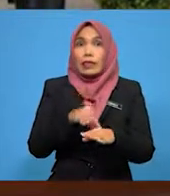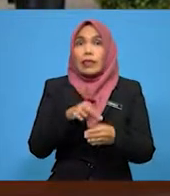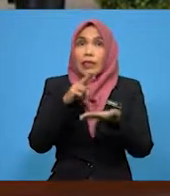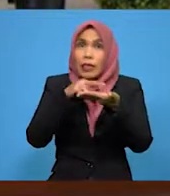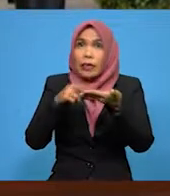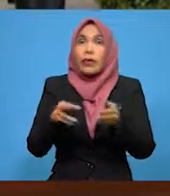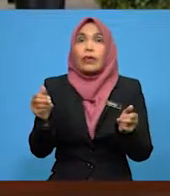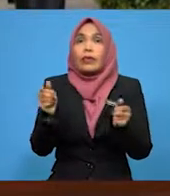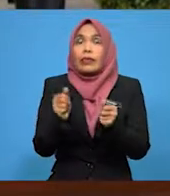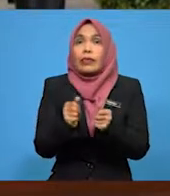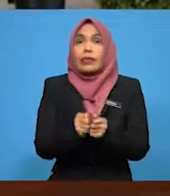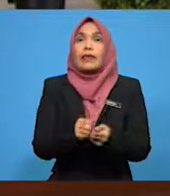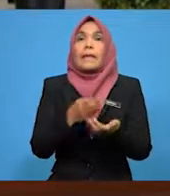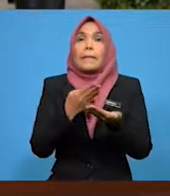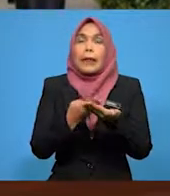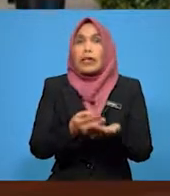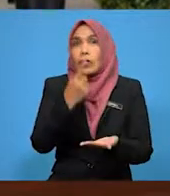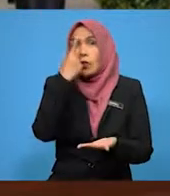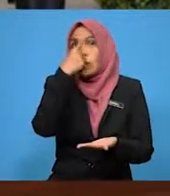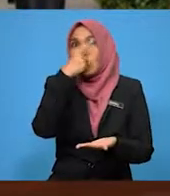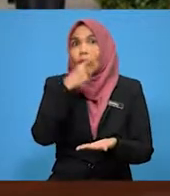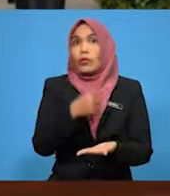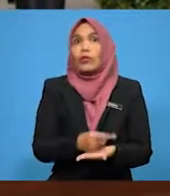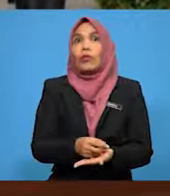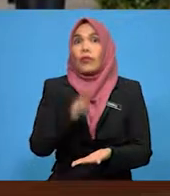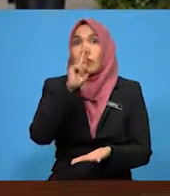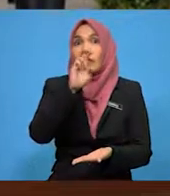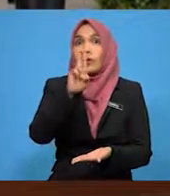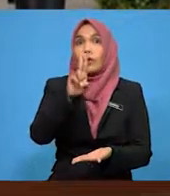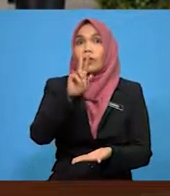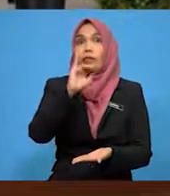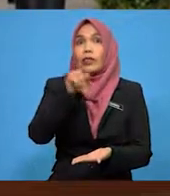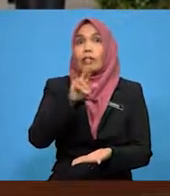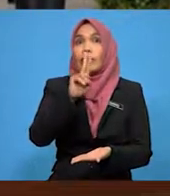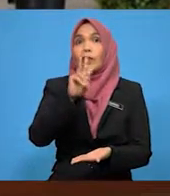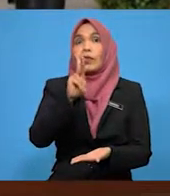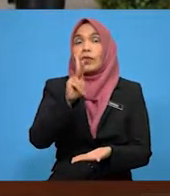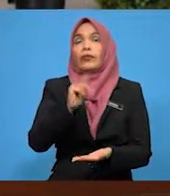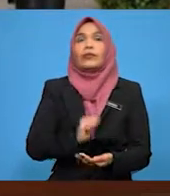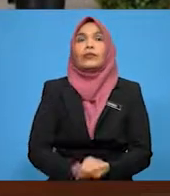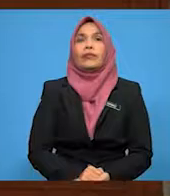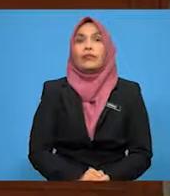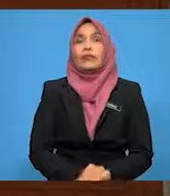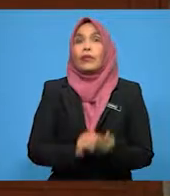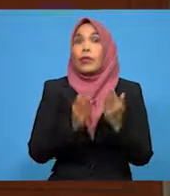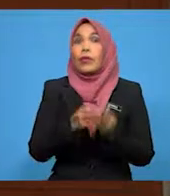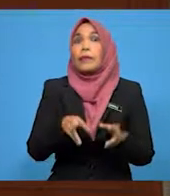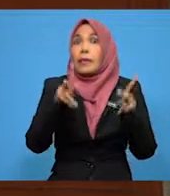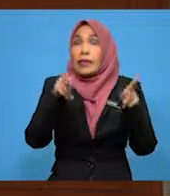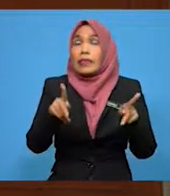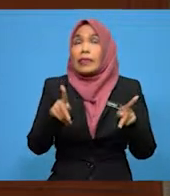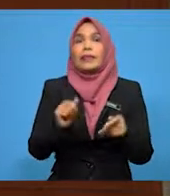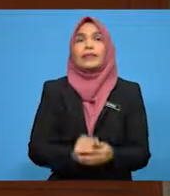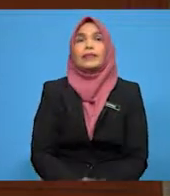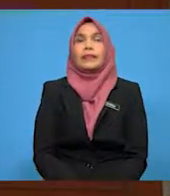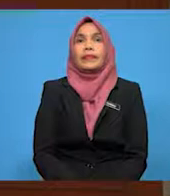direkod dengan lengkap untuk dijadikan sebagai rujukan oleh pekerja dan pihak pengurusan. Setter